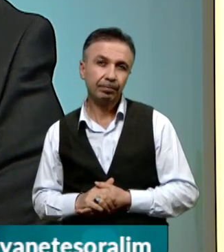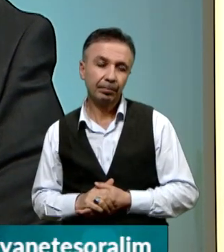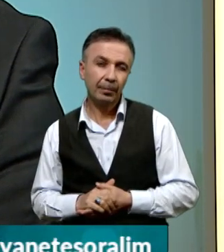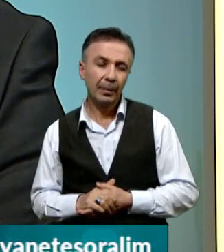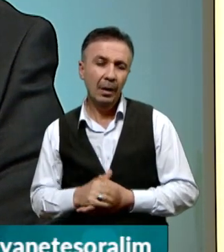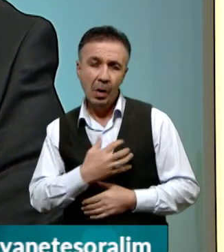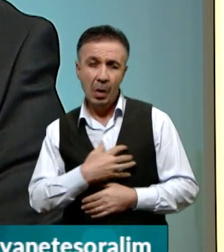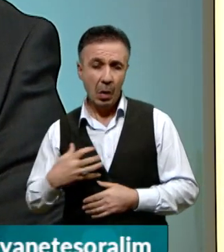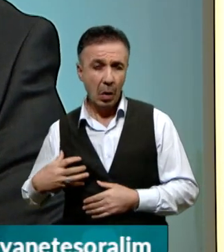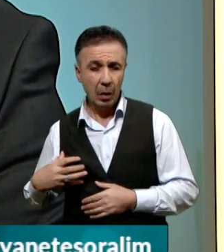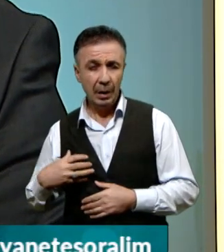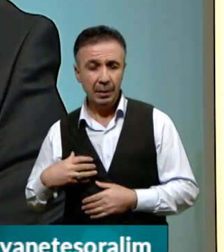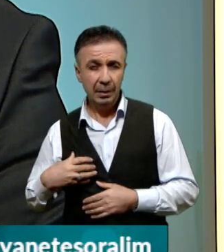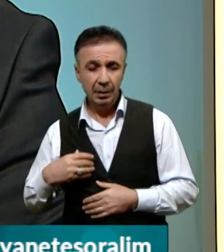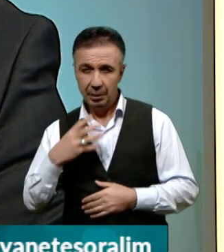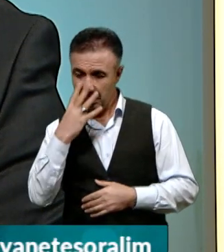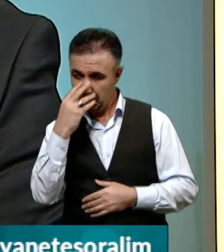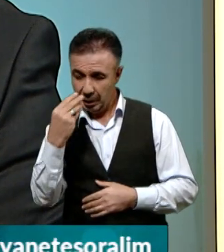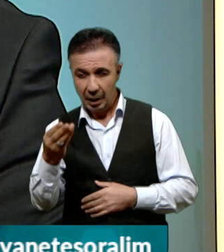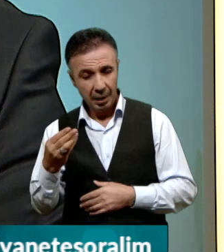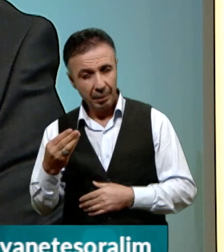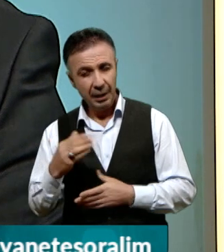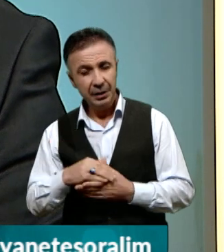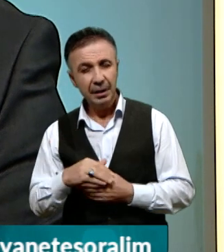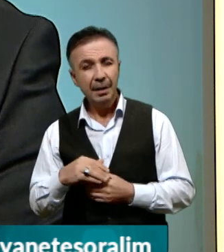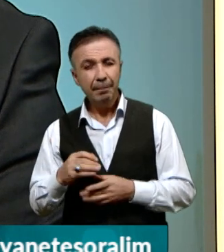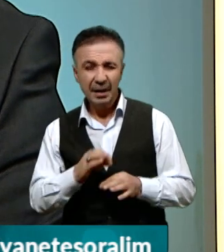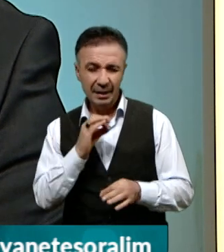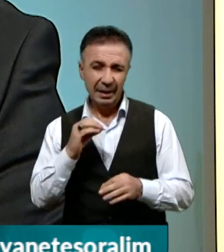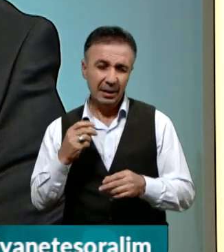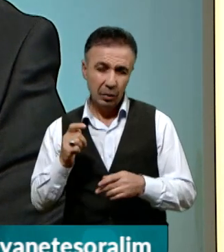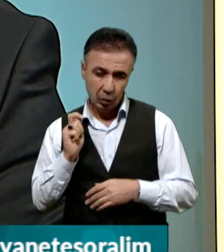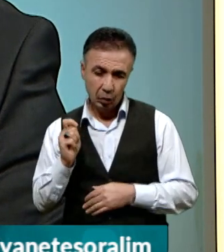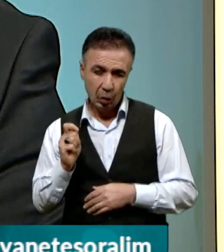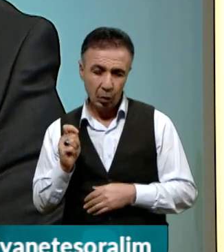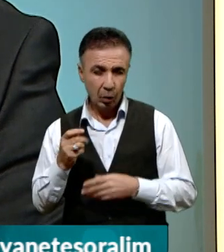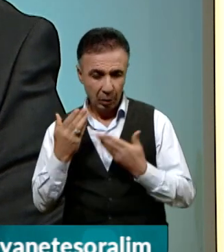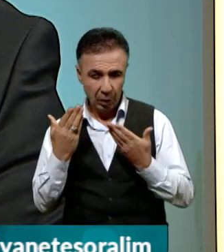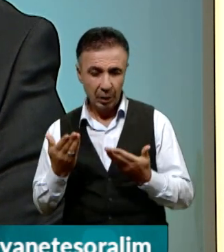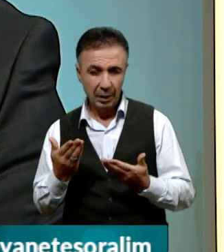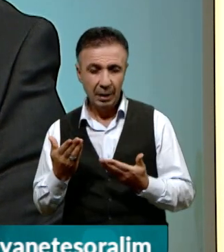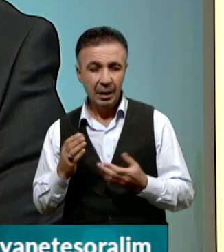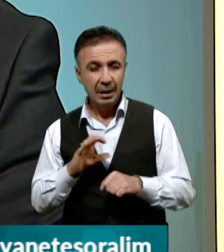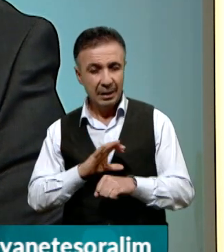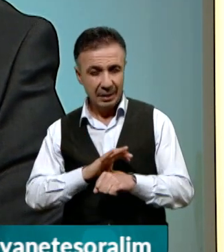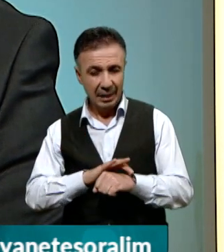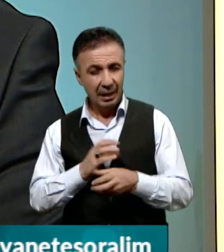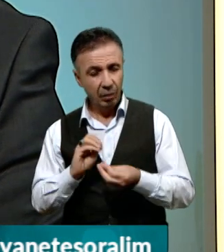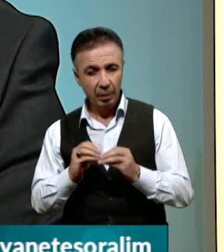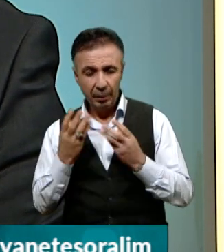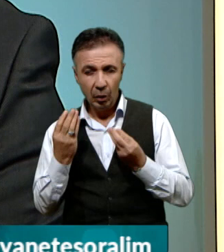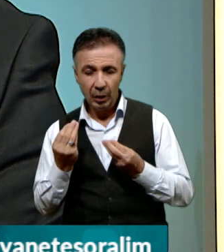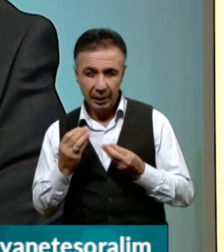bağışı aslında yani bir insanın zor durumda olan veya diyelim ki sağlık sorunları yaşayan insanlara ne